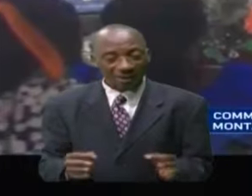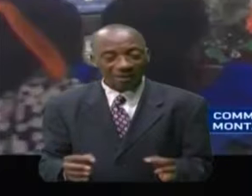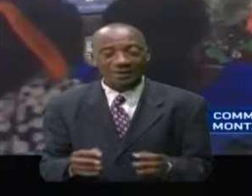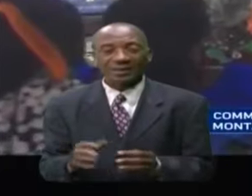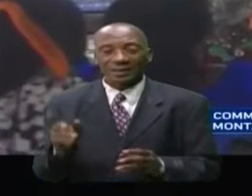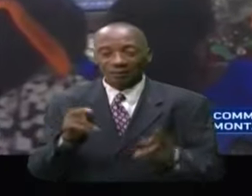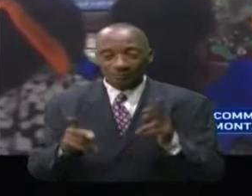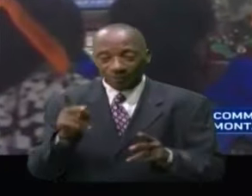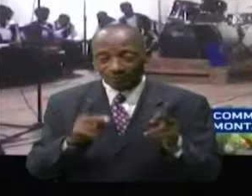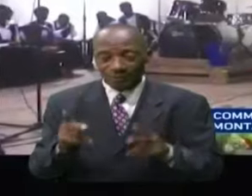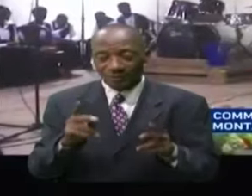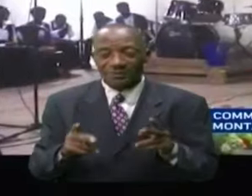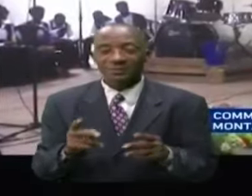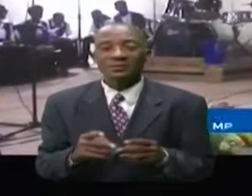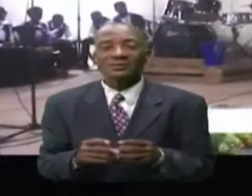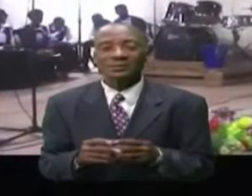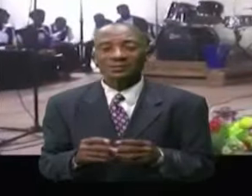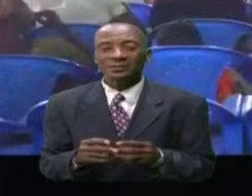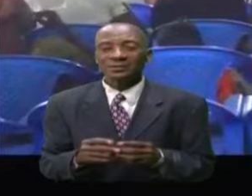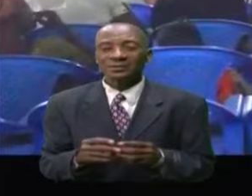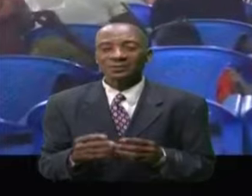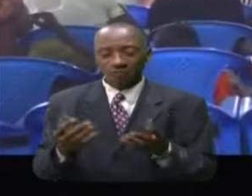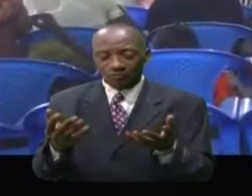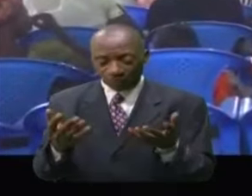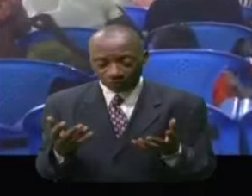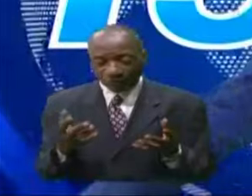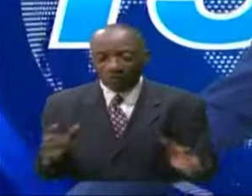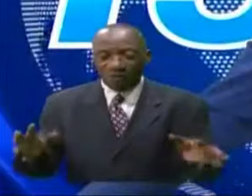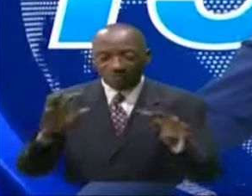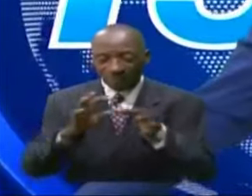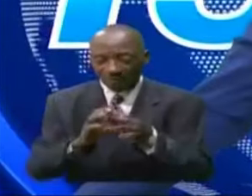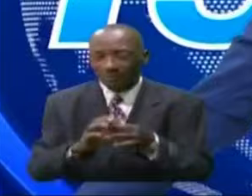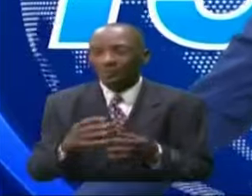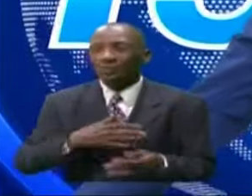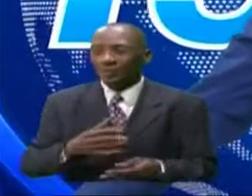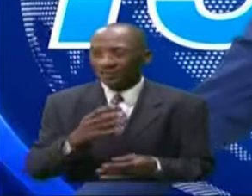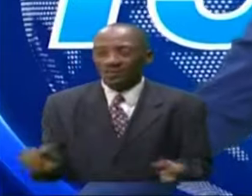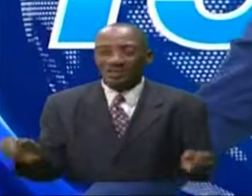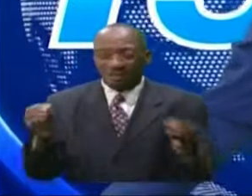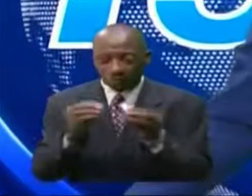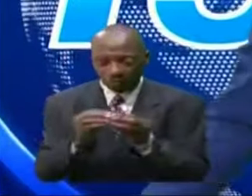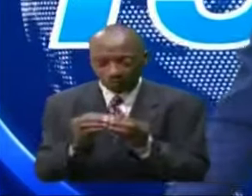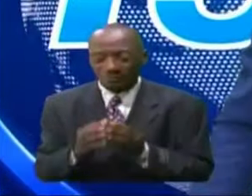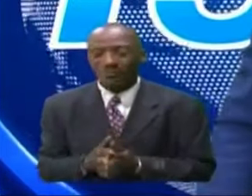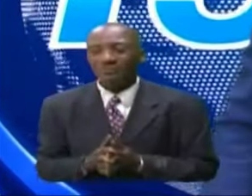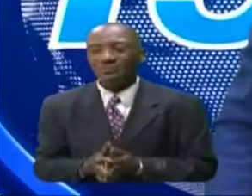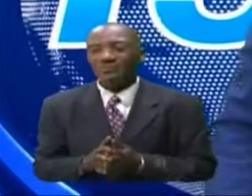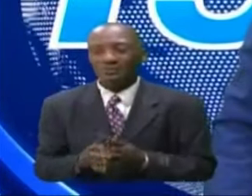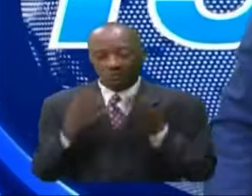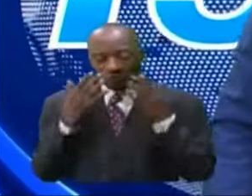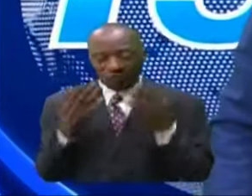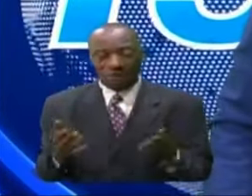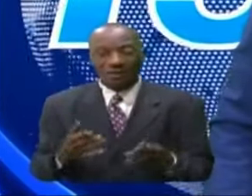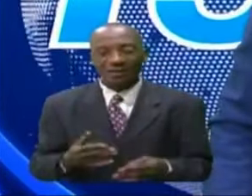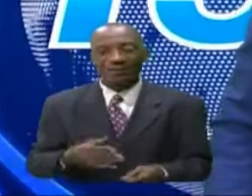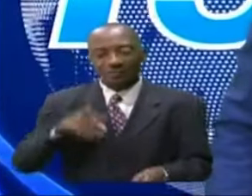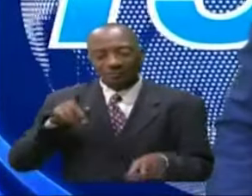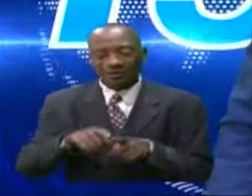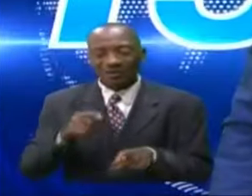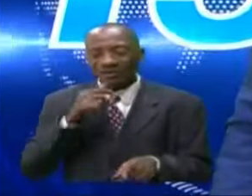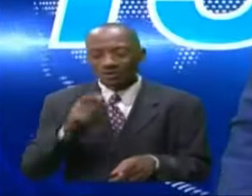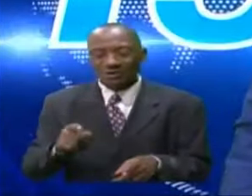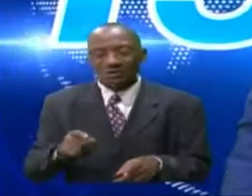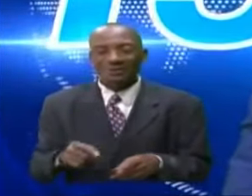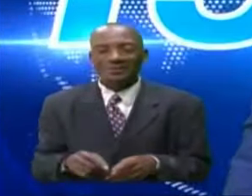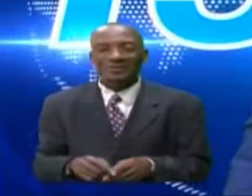sociale va se clôturer le 29 octobre prochain. C'est fini pour ce journal des 19h. Mesdames et messieurs, ce